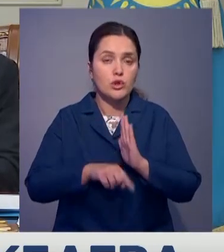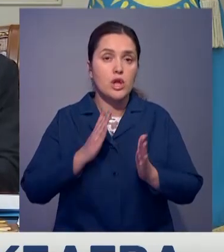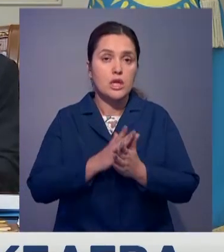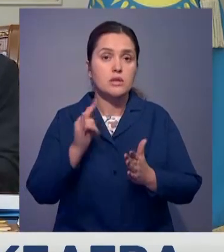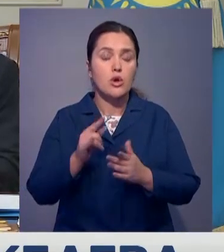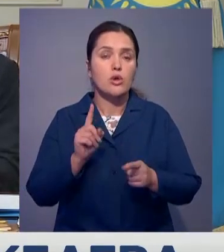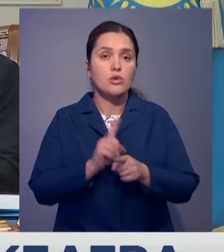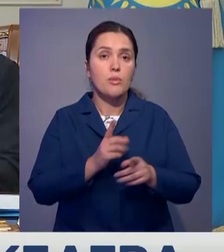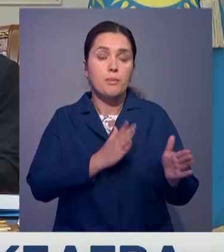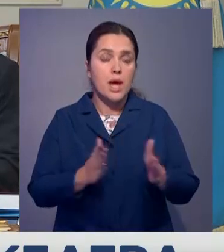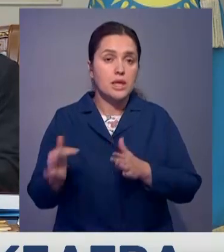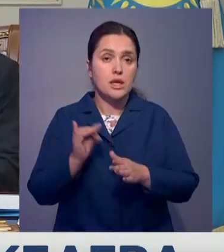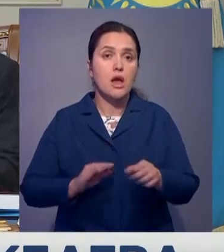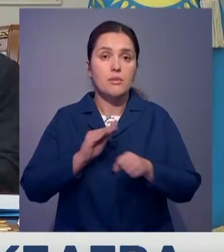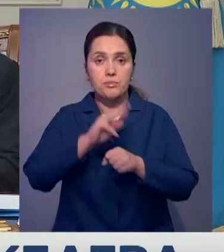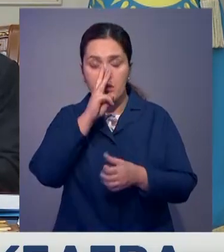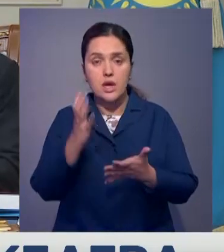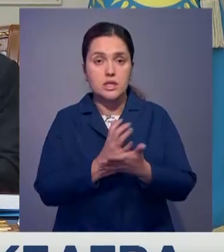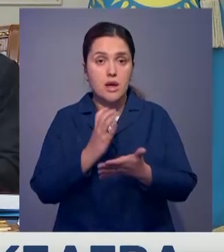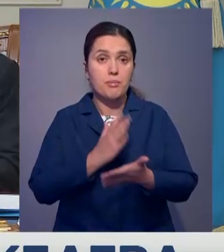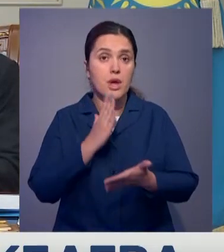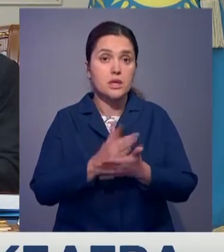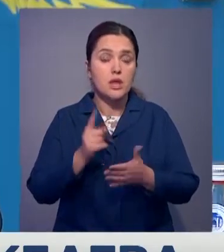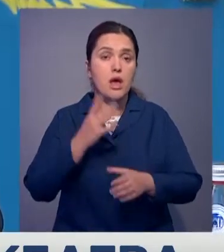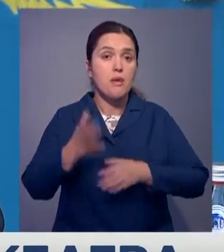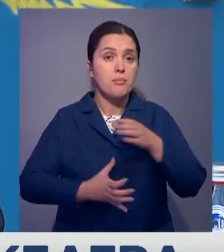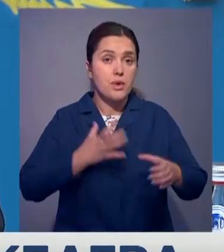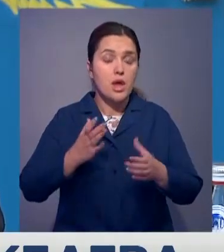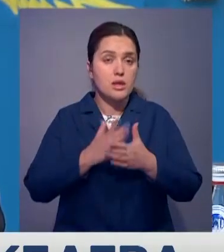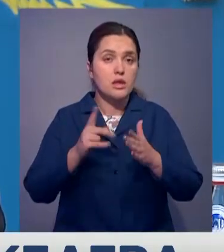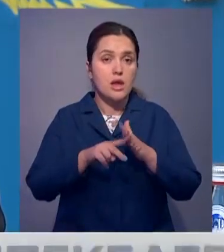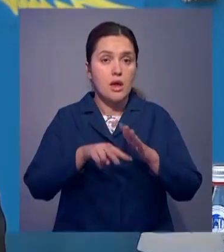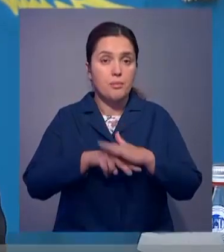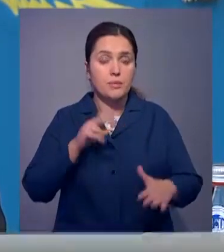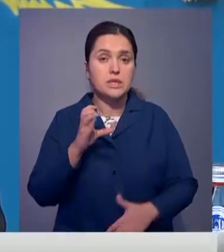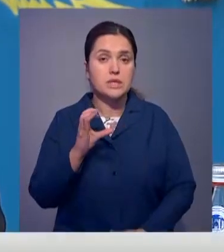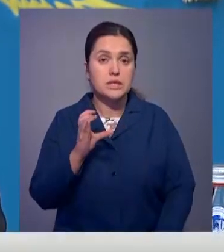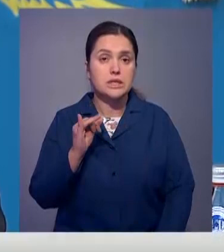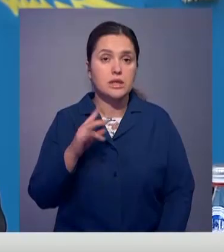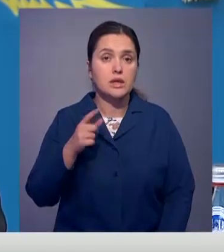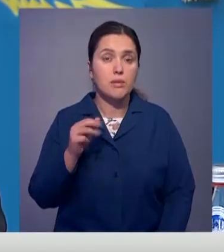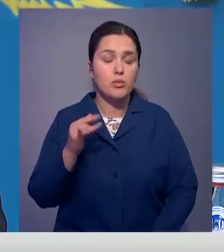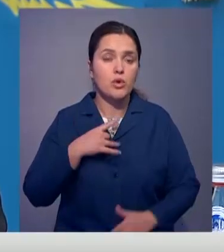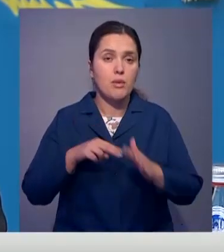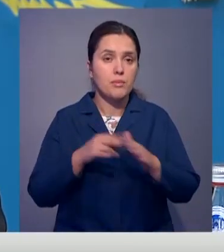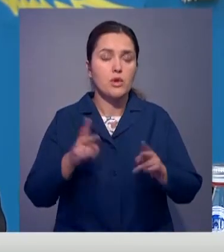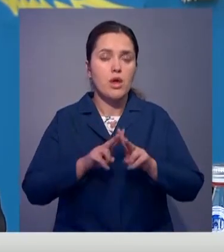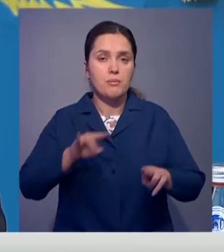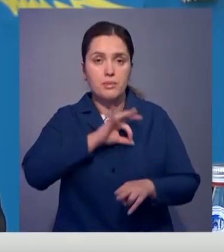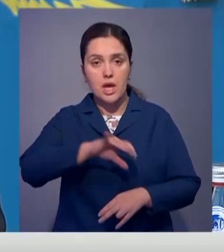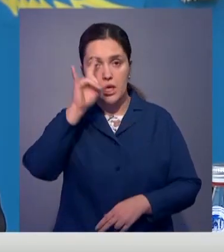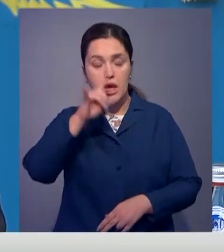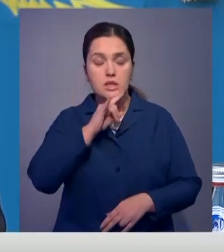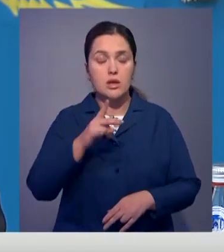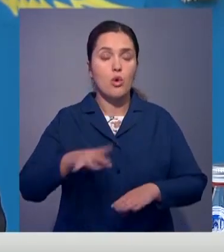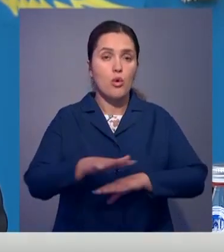зарплату госслужащим. Есть хорошие примеры в мире, в частности в Сингапуре. Мы должны перенимать лучший опыт и применять его в Казахстане. Общество